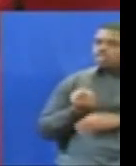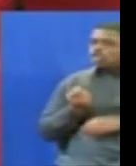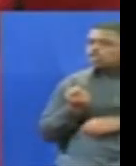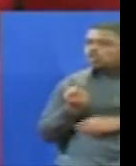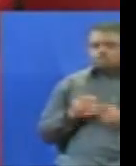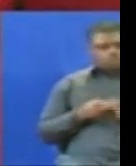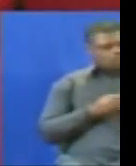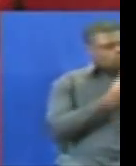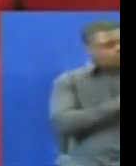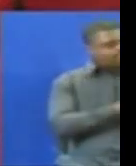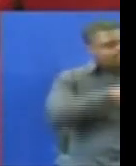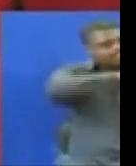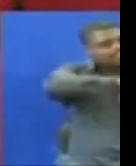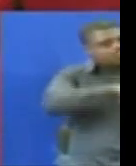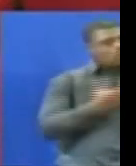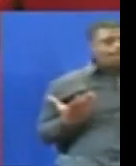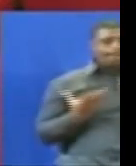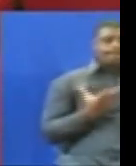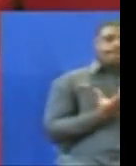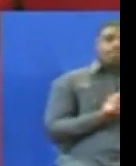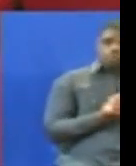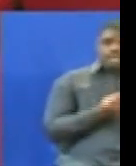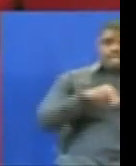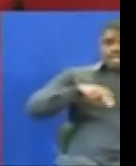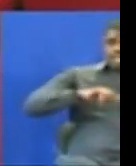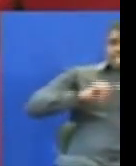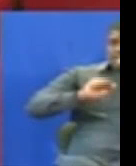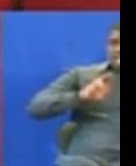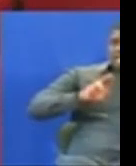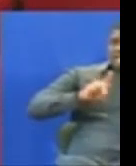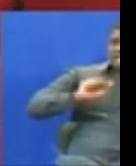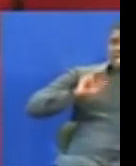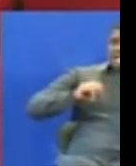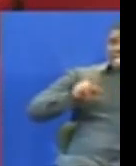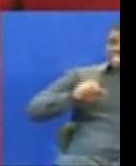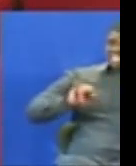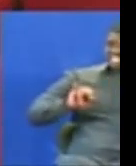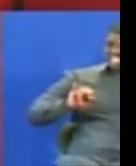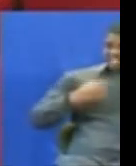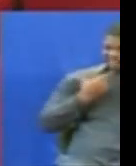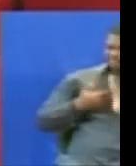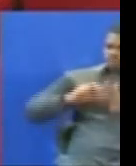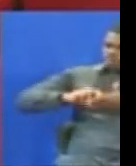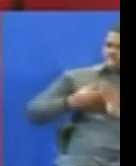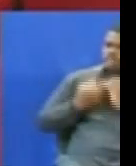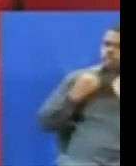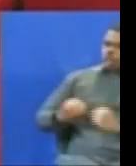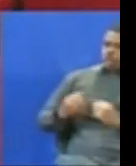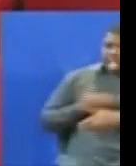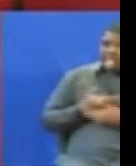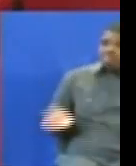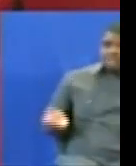kituo cha pamoja pale Nyakanazi. Kwa hiyo utaona kwamba kama tusipokuwa na mikakati thabiti, na nitaomba pengine